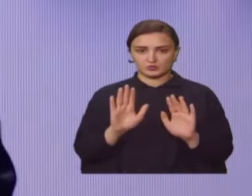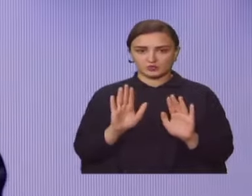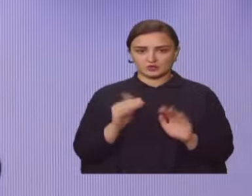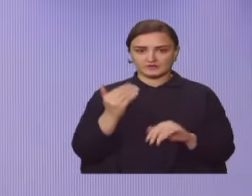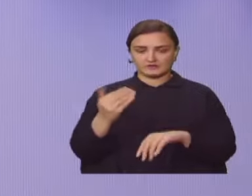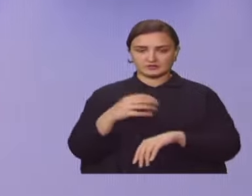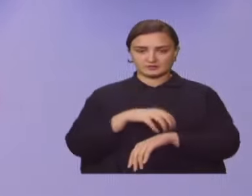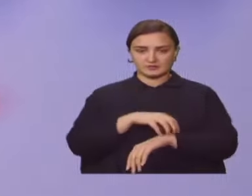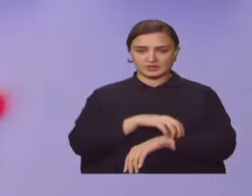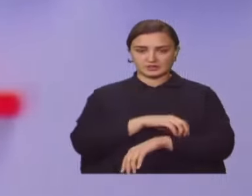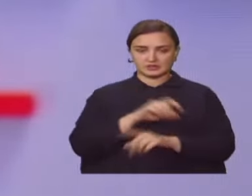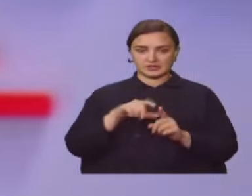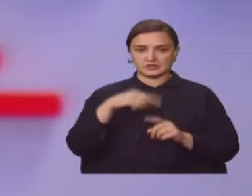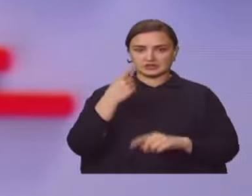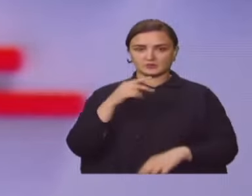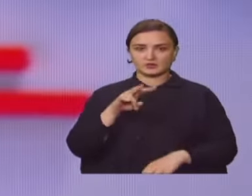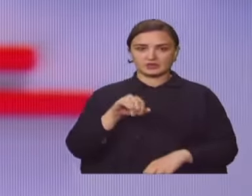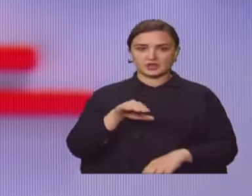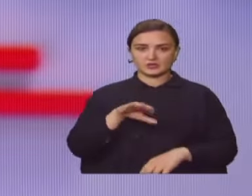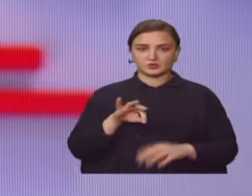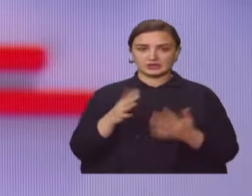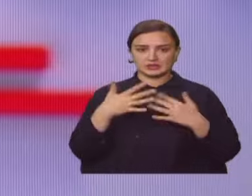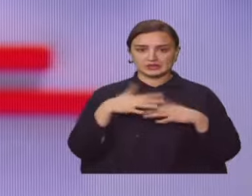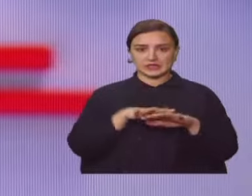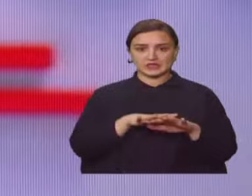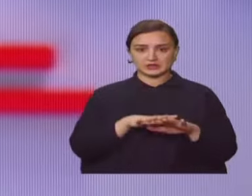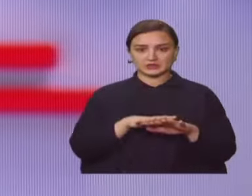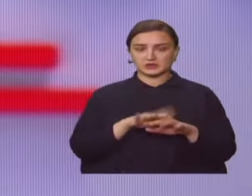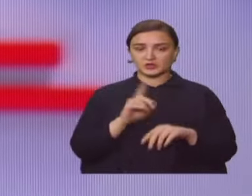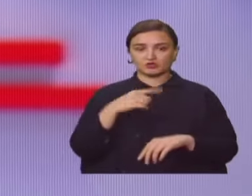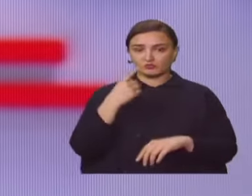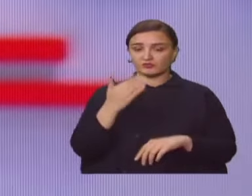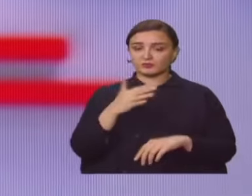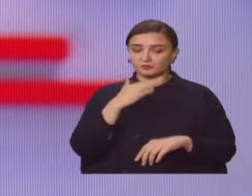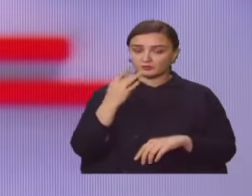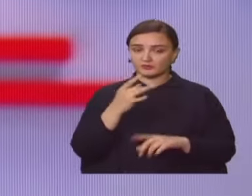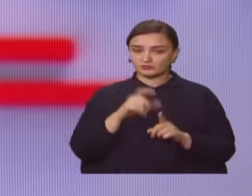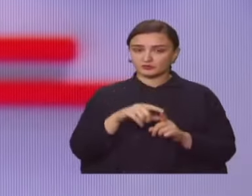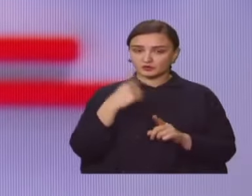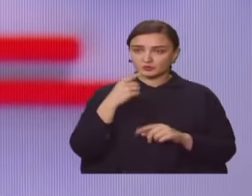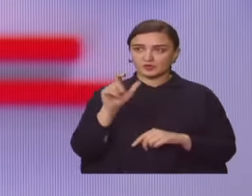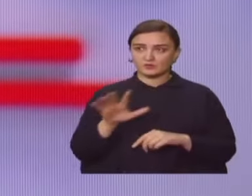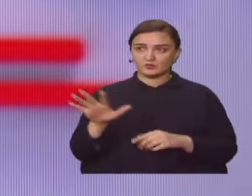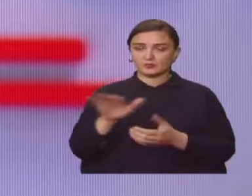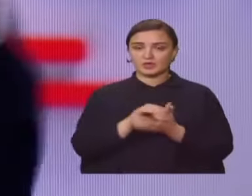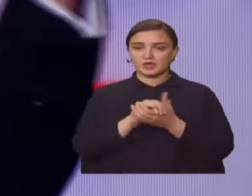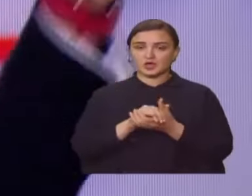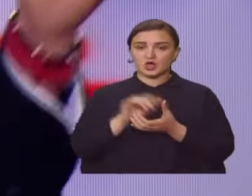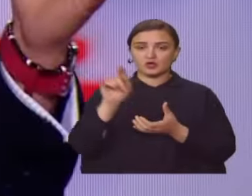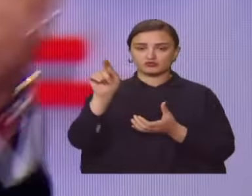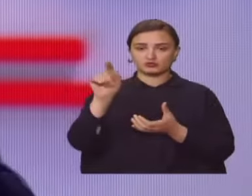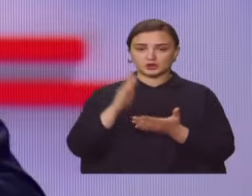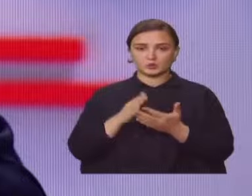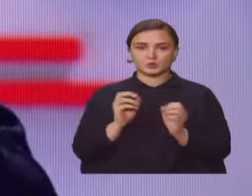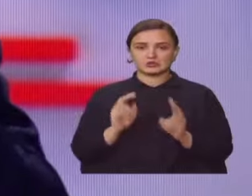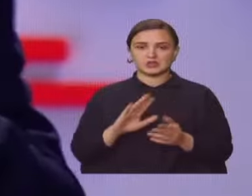თქვენს პარტიას ესაუბრო მხოლოდ ნატოში ინტეგრაციაზე, რატომ ამბობთ? იმიტომ რომ თქვენ არაერთხელ გითქვამთ, რომ ევროკავშირი მათ შორის უსაფრთხოების ელემენტია, ჩვენი